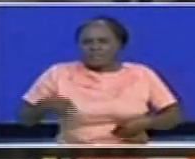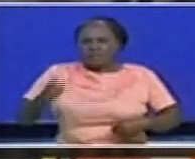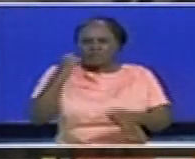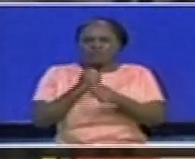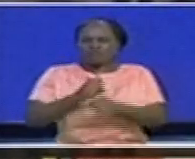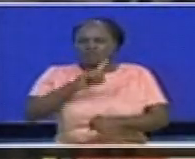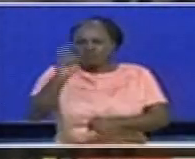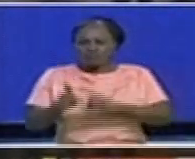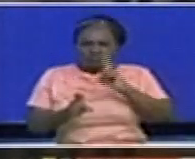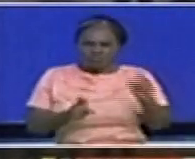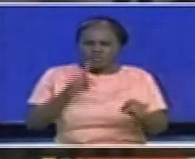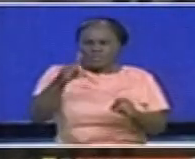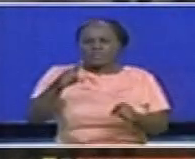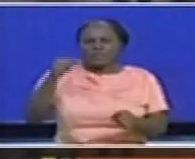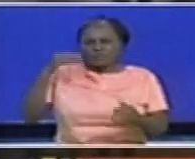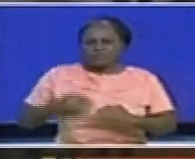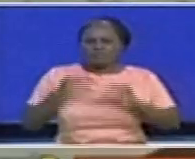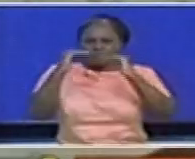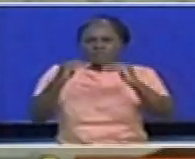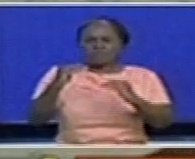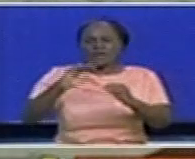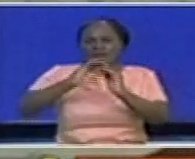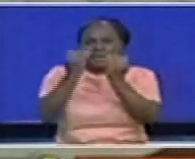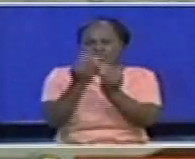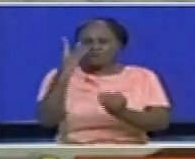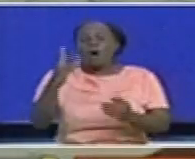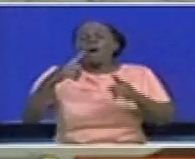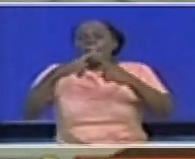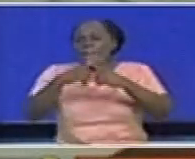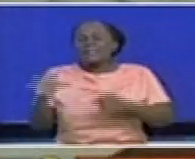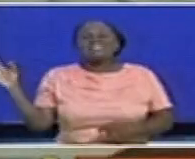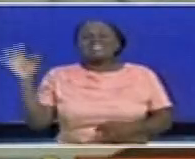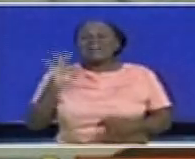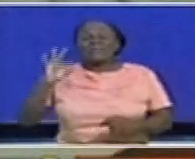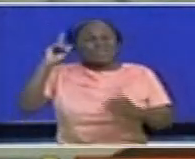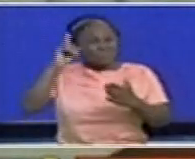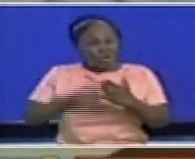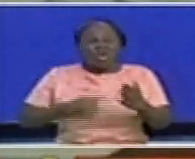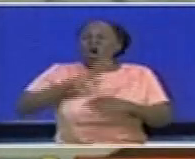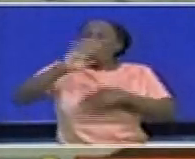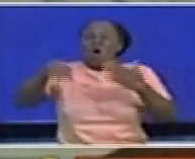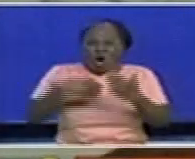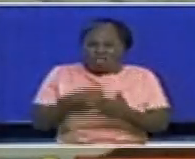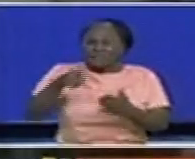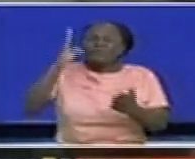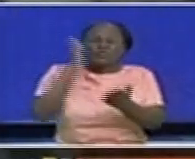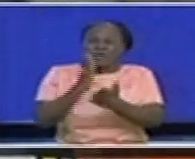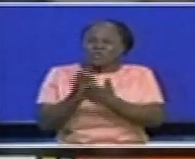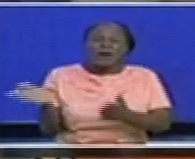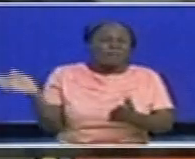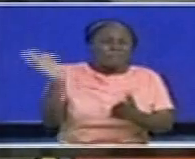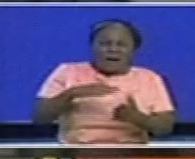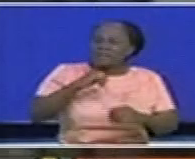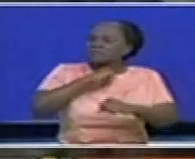mtihani itakayovusha hadi kidato cha nne. Lakini cha kushangaza ni kwamba si wote walionao hakika iwapo